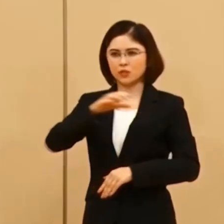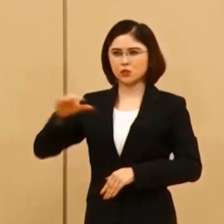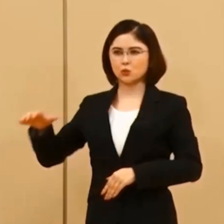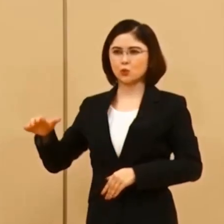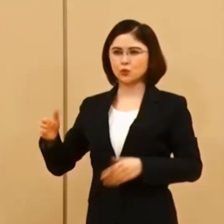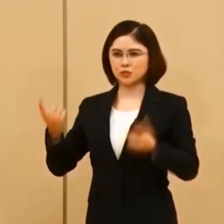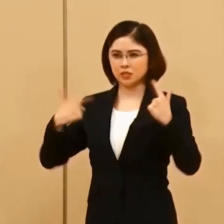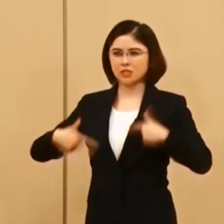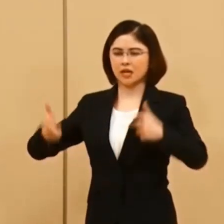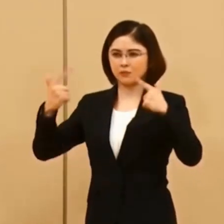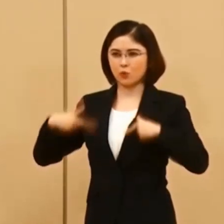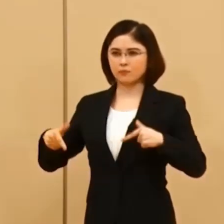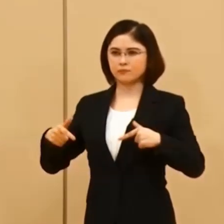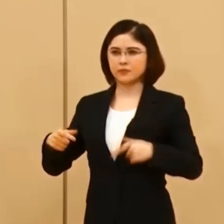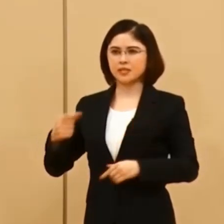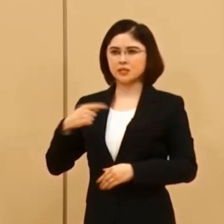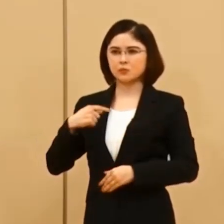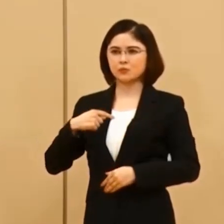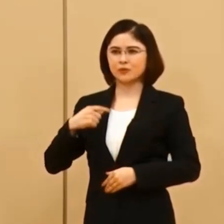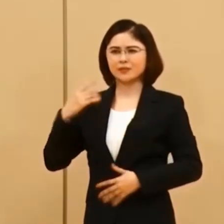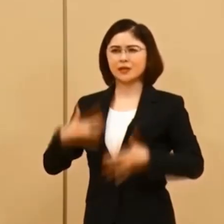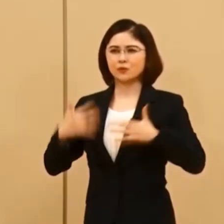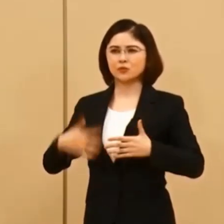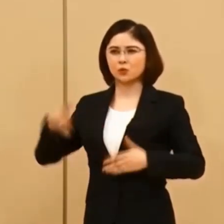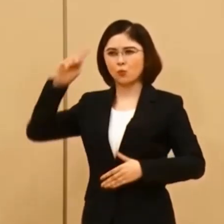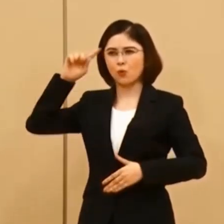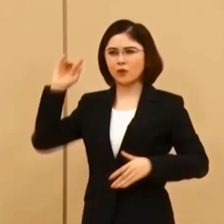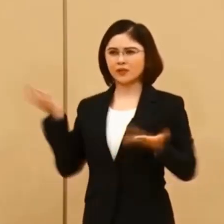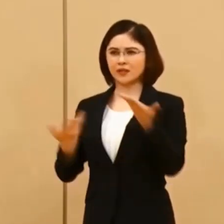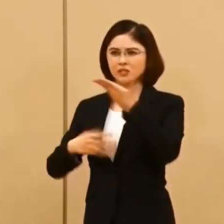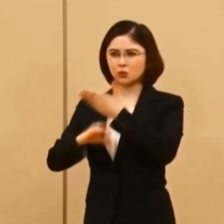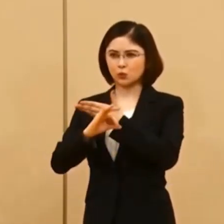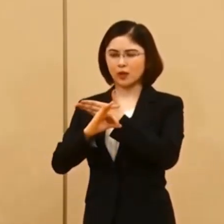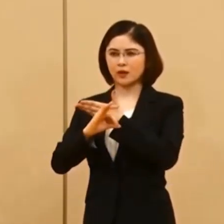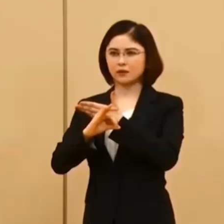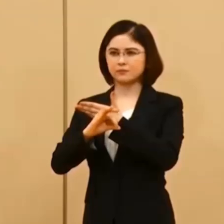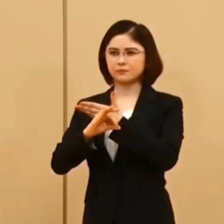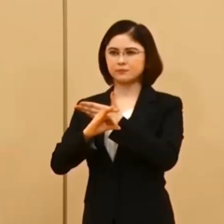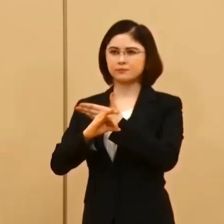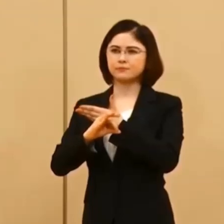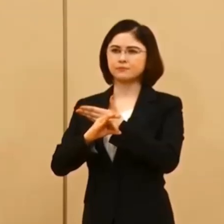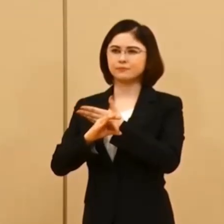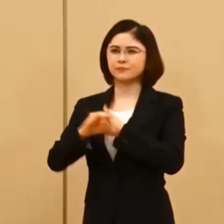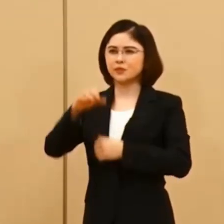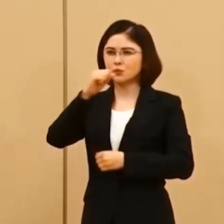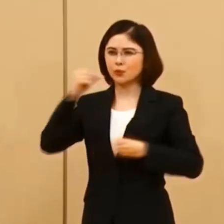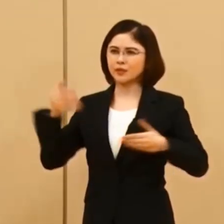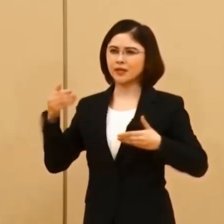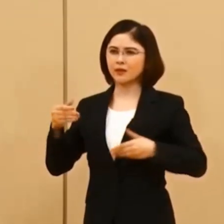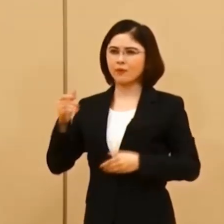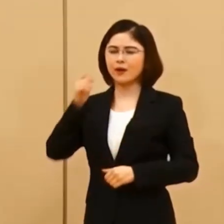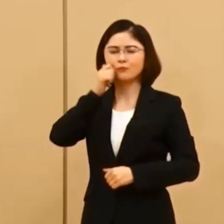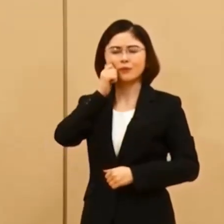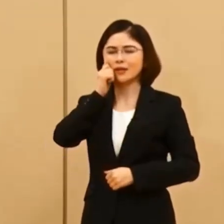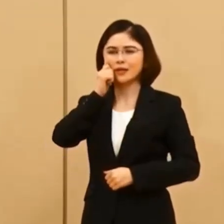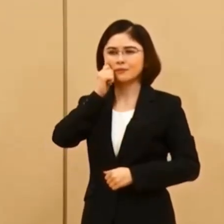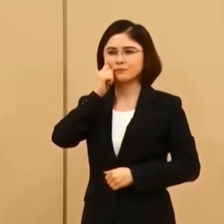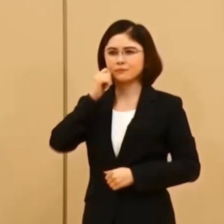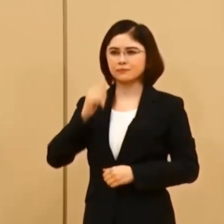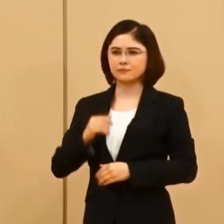いつの時代も自分が楽しいと思わない仕事から良い結果は生まれ